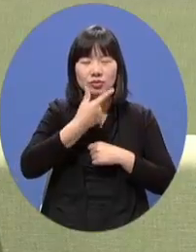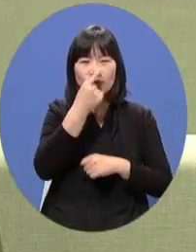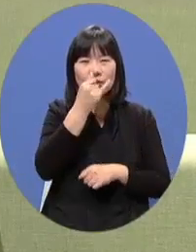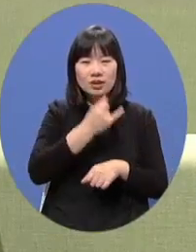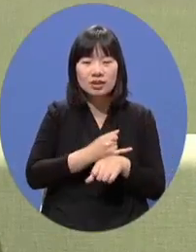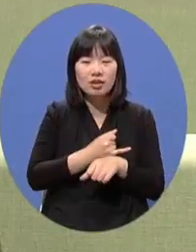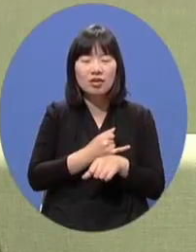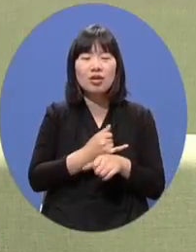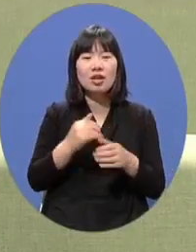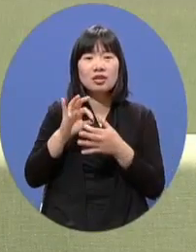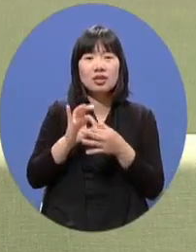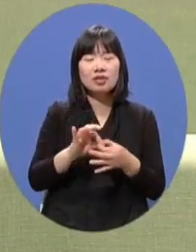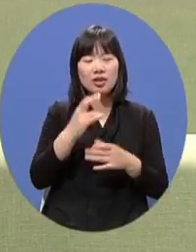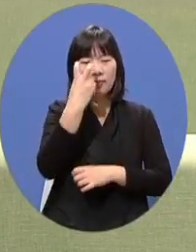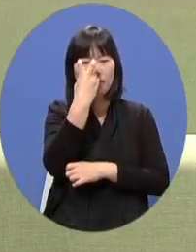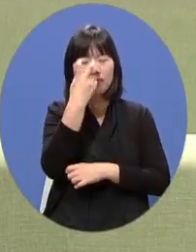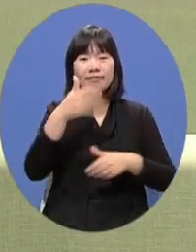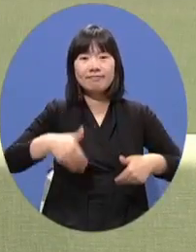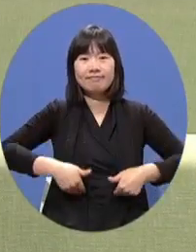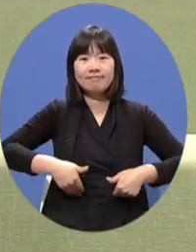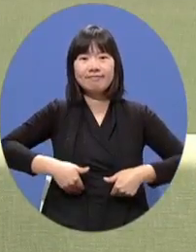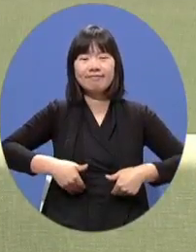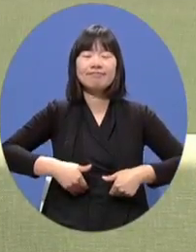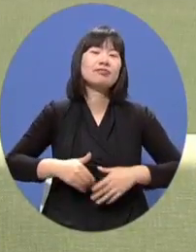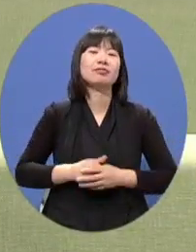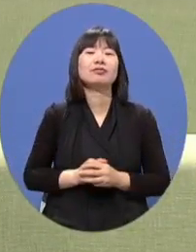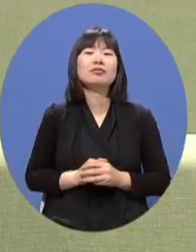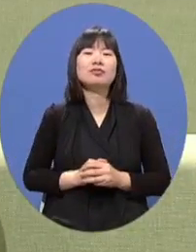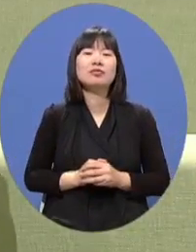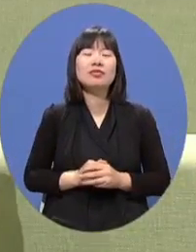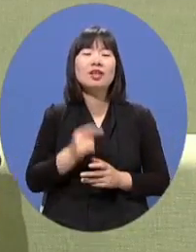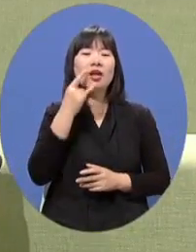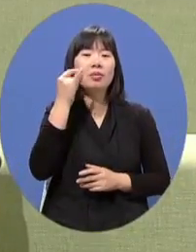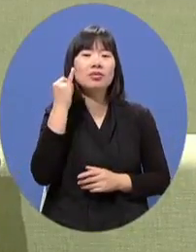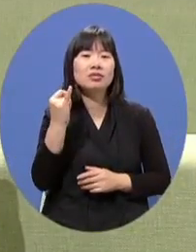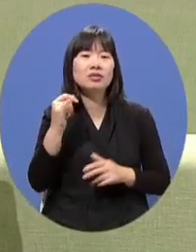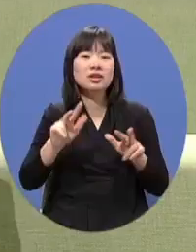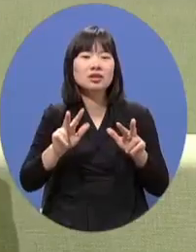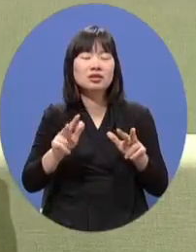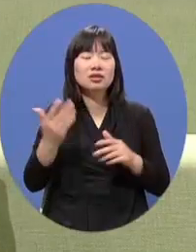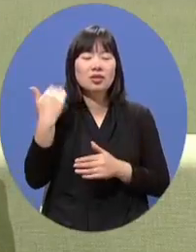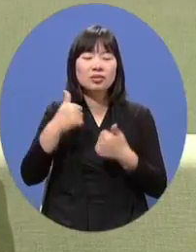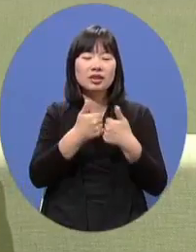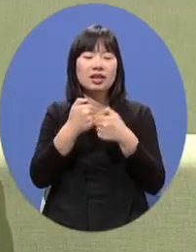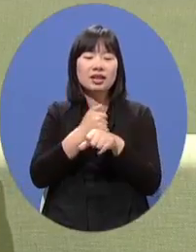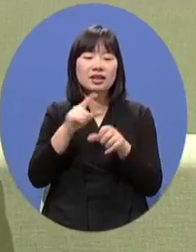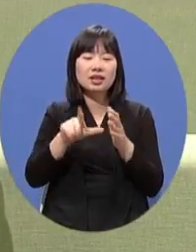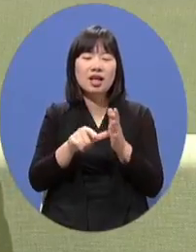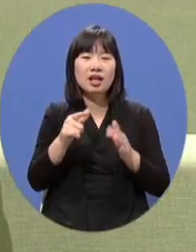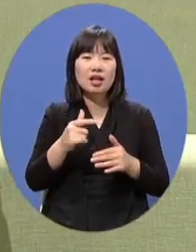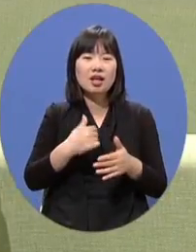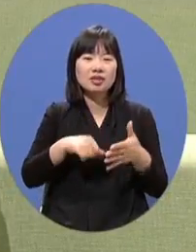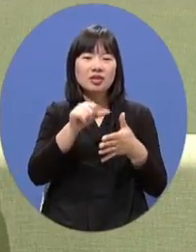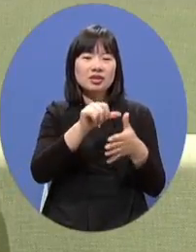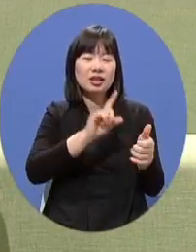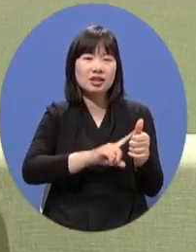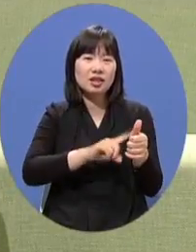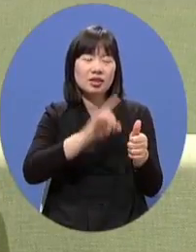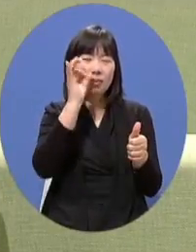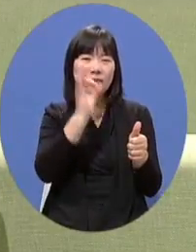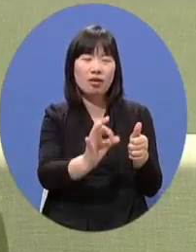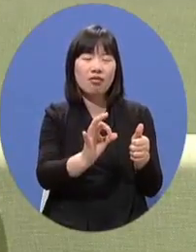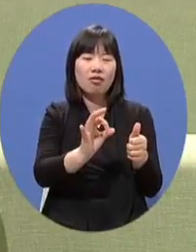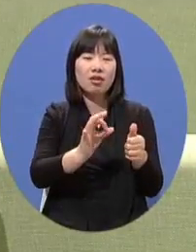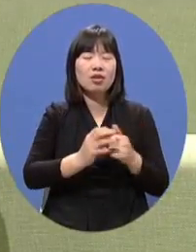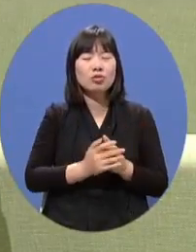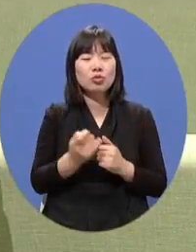추후에 계속 좀 살펴볼 필요는 있습니다. 근데 어머님이랑 이제 그때 상담을 하면서 어머님이 서진이에서 좀그